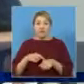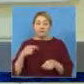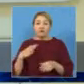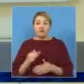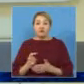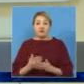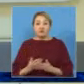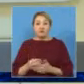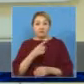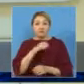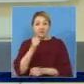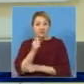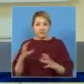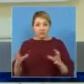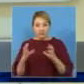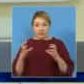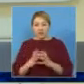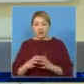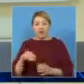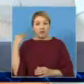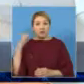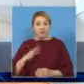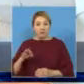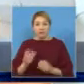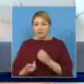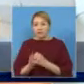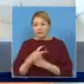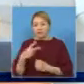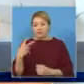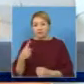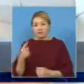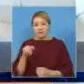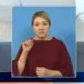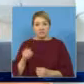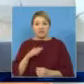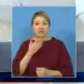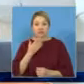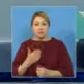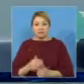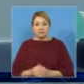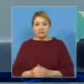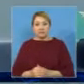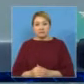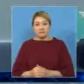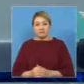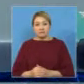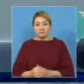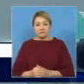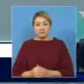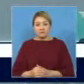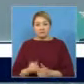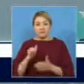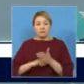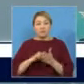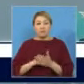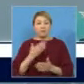Фонд социального медицинского страхования по Актюбинской области поступило 21 тысяча обращений. Среди поводов для обращения –